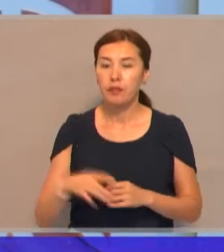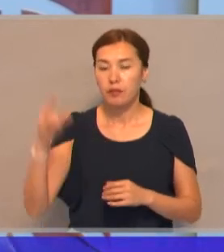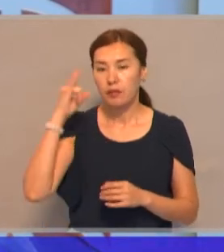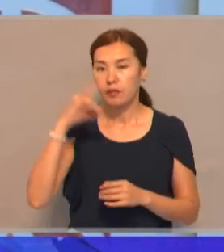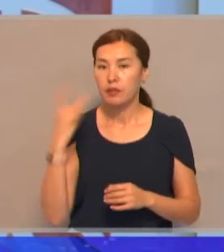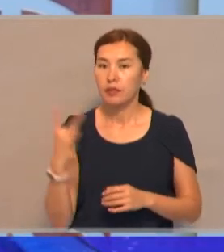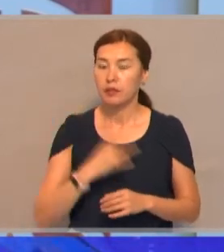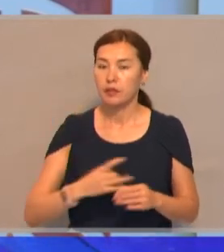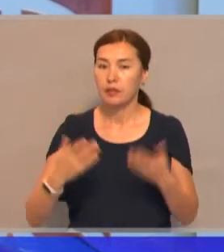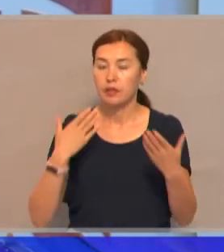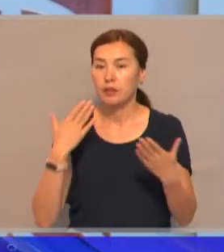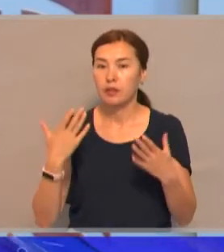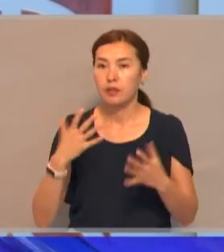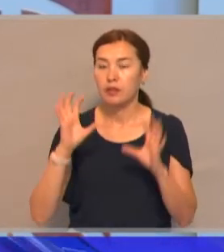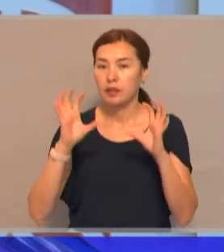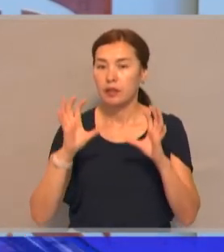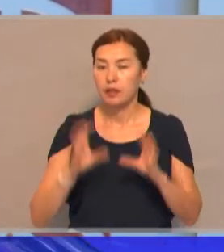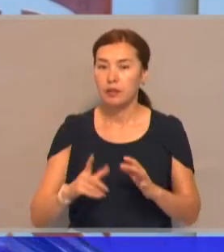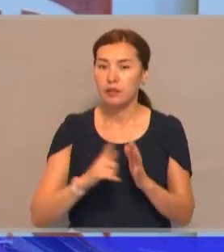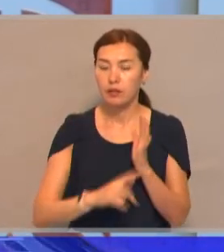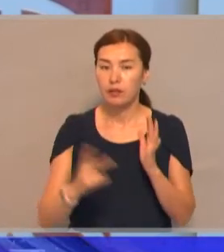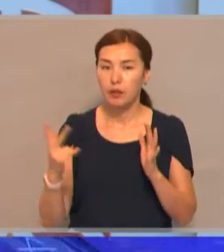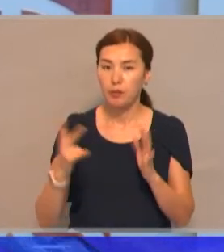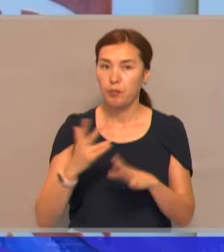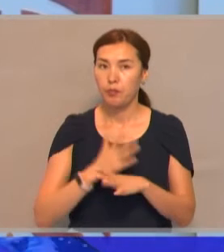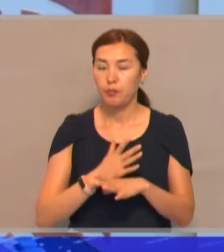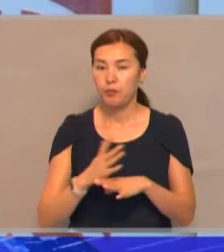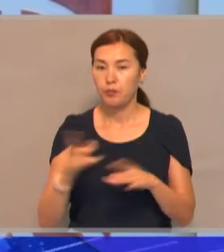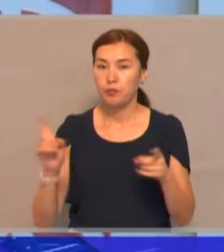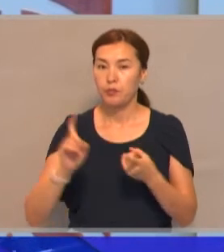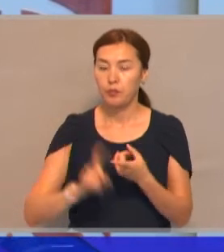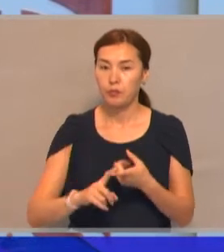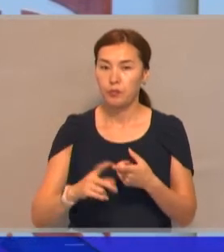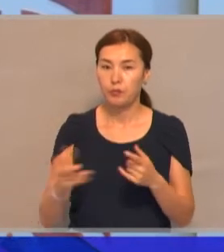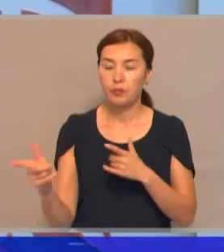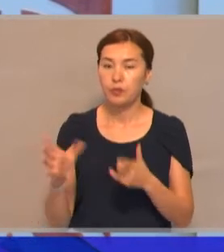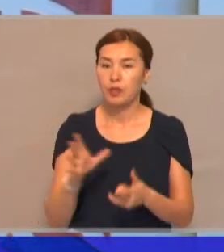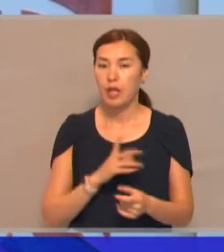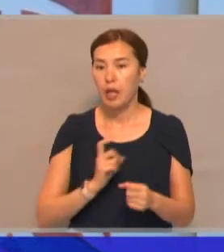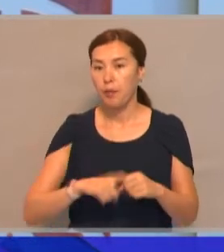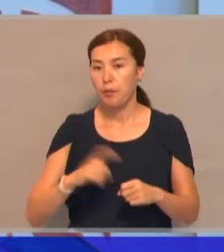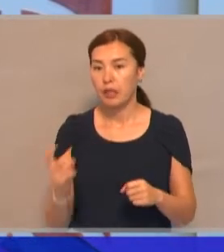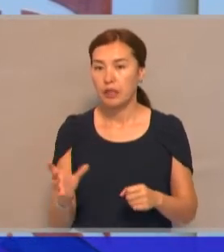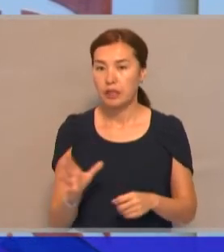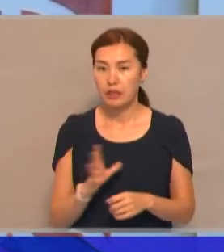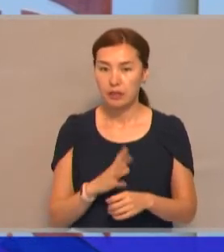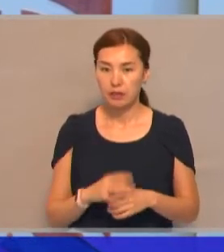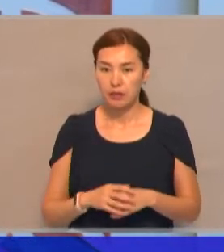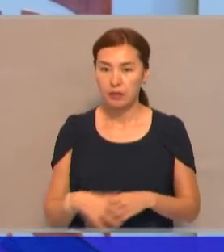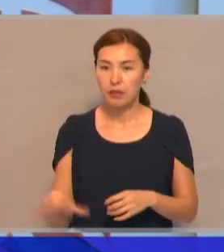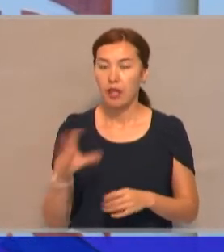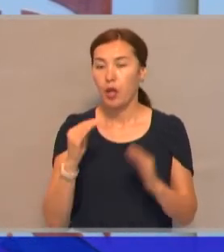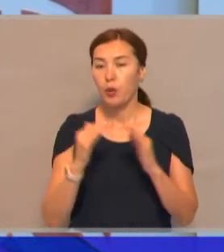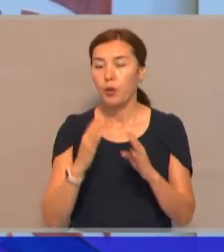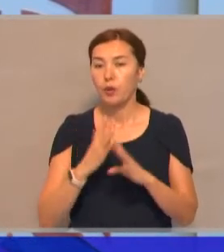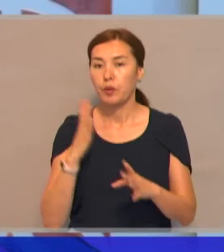Қазақстан Республикасы тұрғын үй қатынастары туралы заңының 73-ші бабына сәйкес шығарылды кезектен. Жалпы